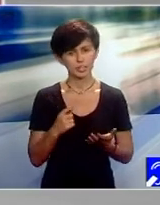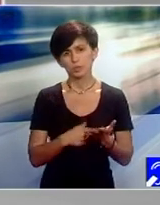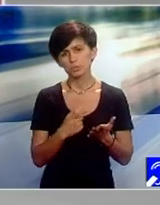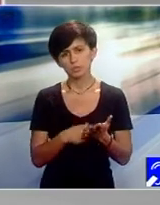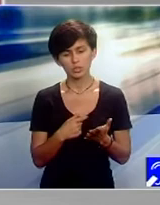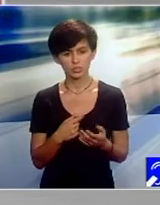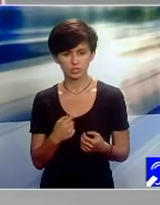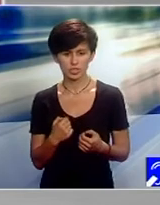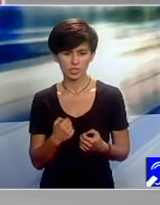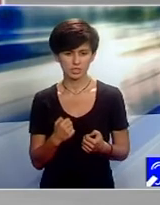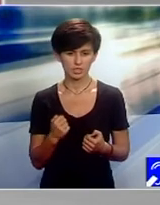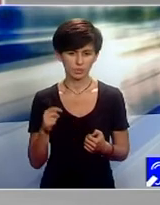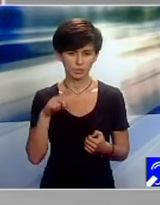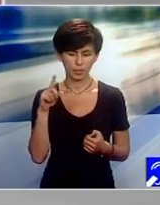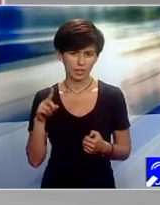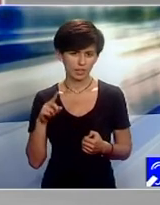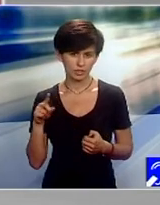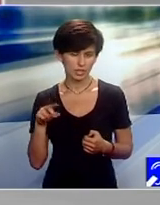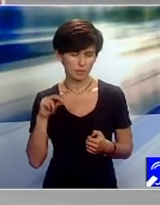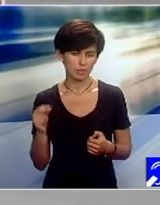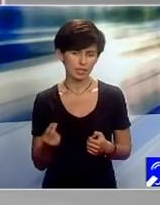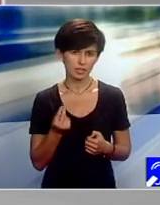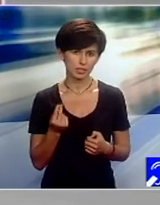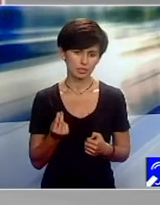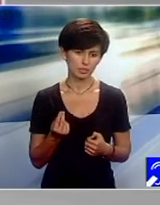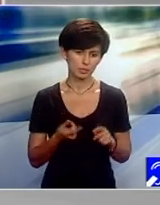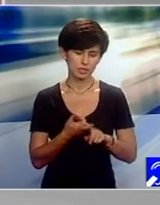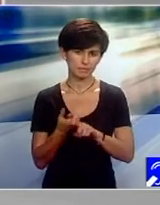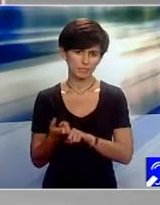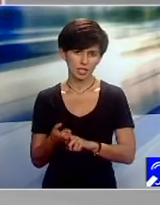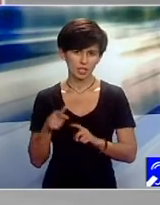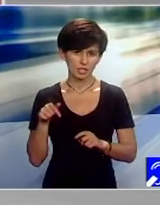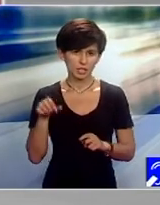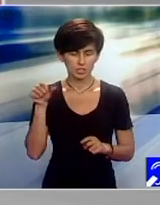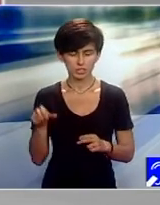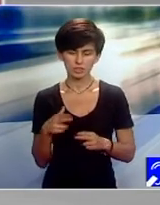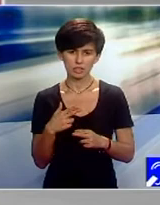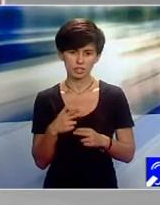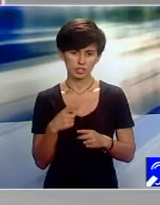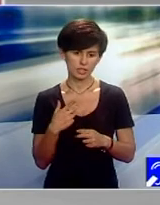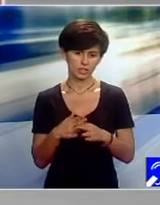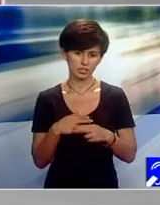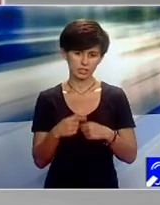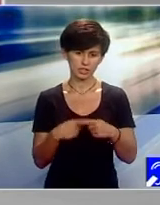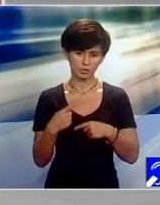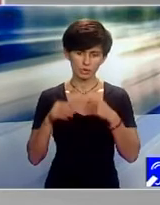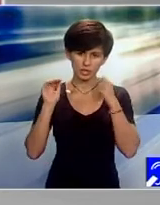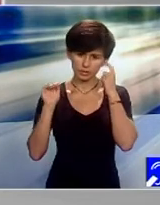solicitare, cu o întrebare mai deosebită legată de boala aceasta, să se dumirească în legătură cu această